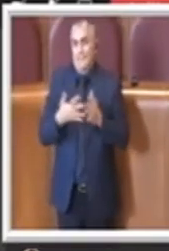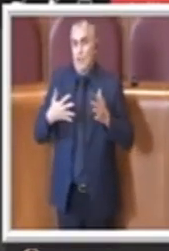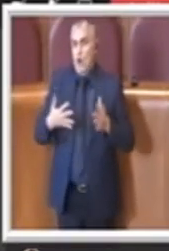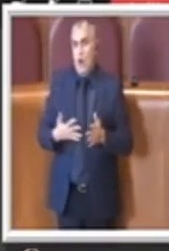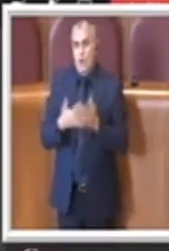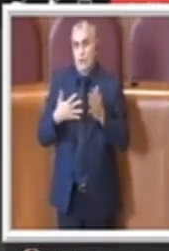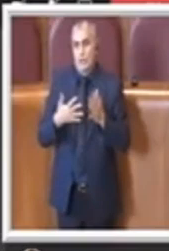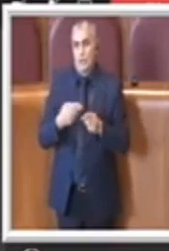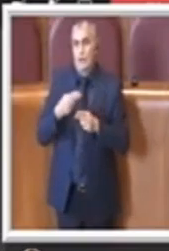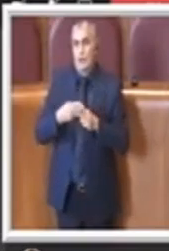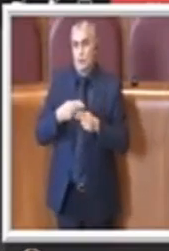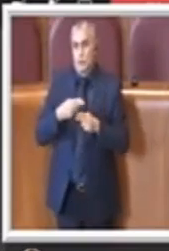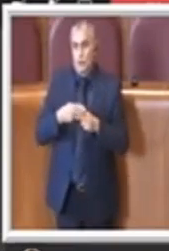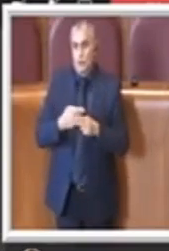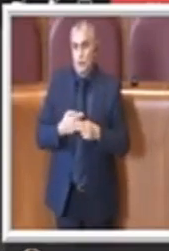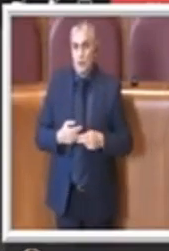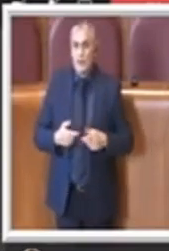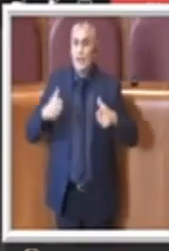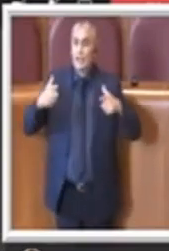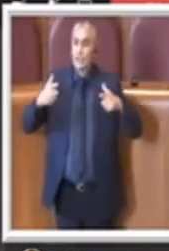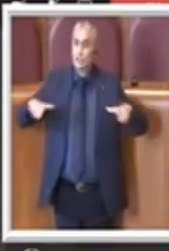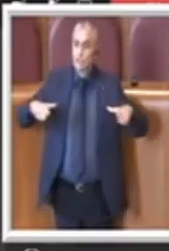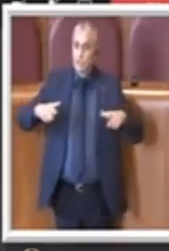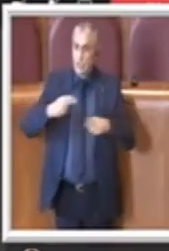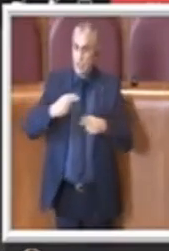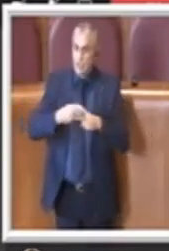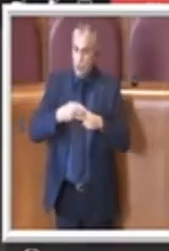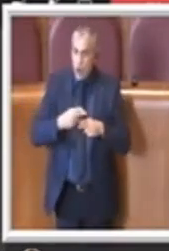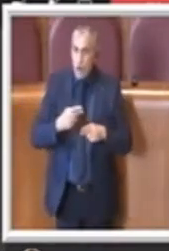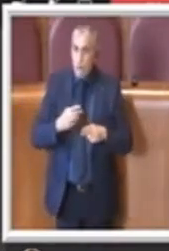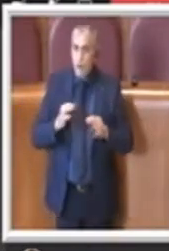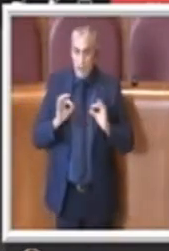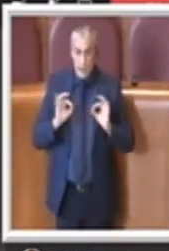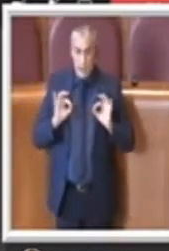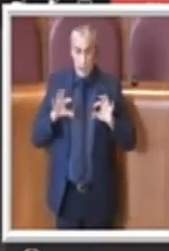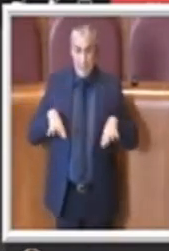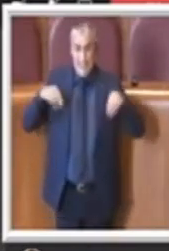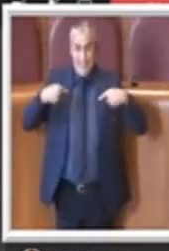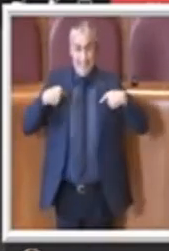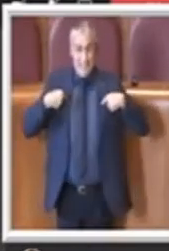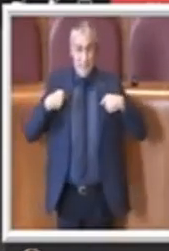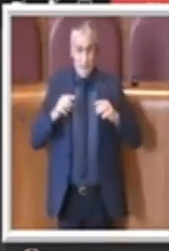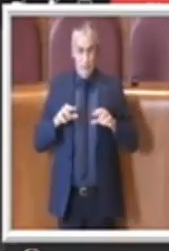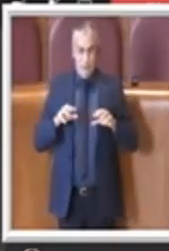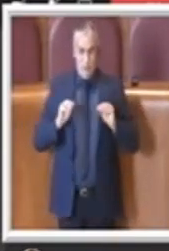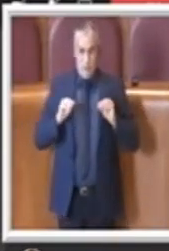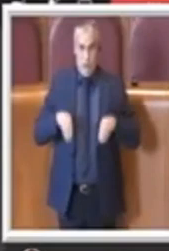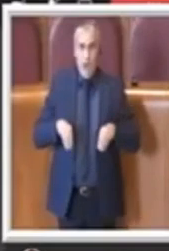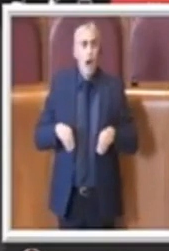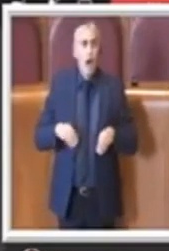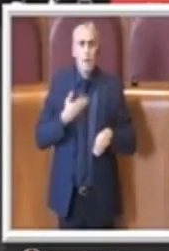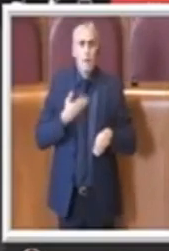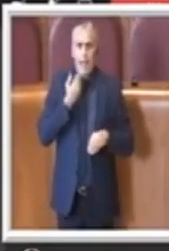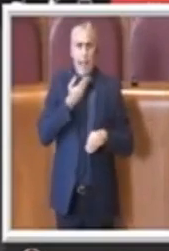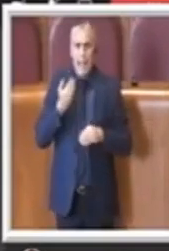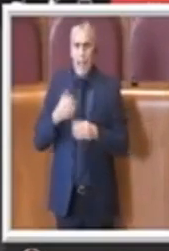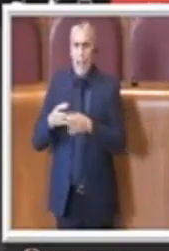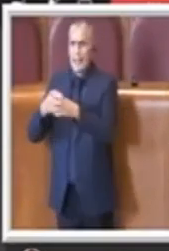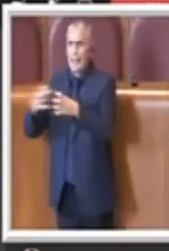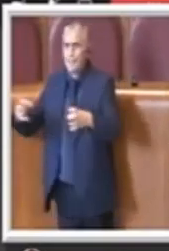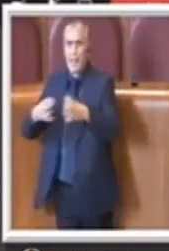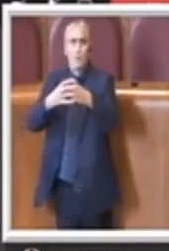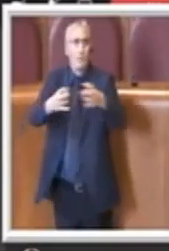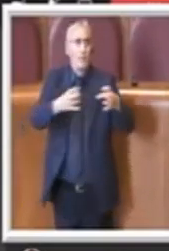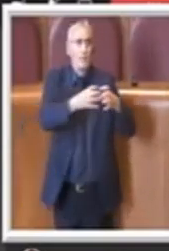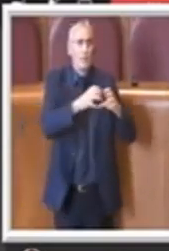noi abbiamo trovato una città senza completamente impianti e questo genera tutti i